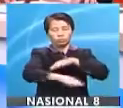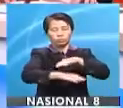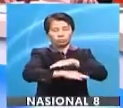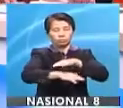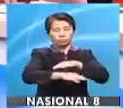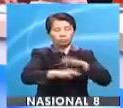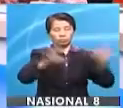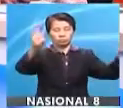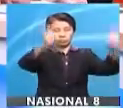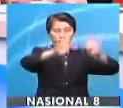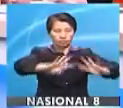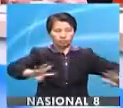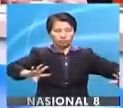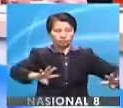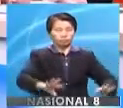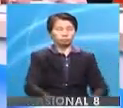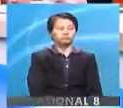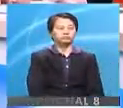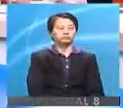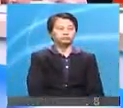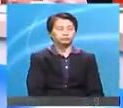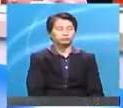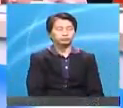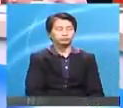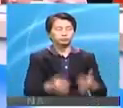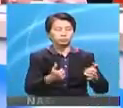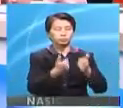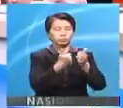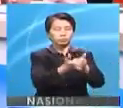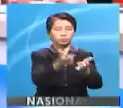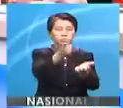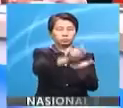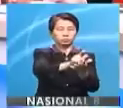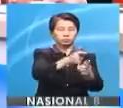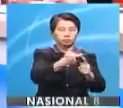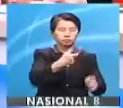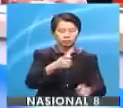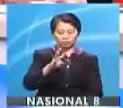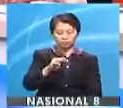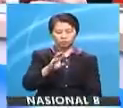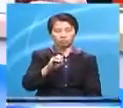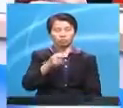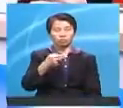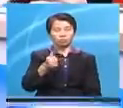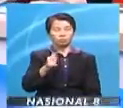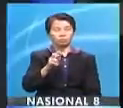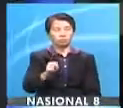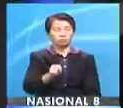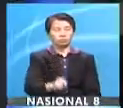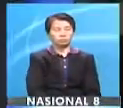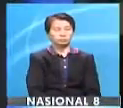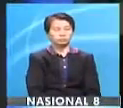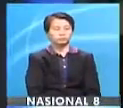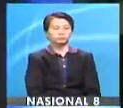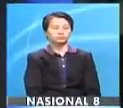ikuti laporan bersama wartawan Mohan Chinasami di Hotel Saujana Subang. Mohan.